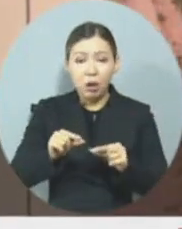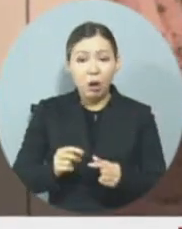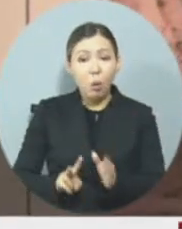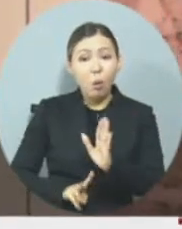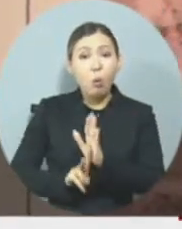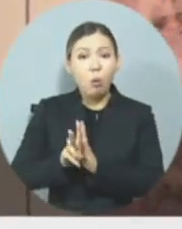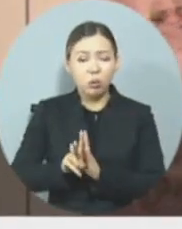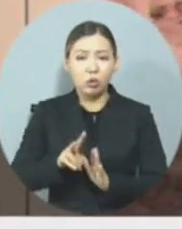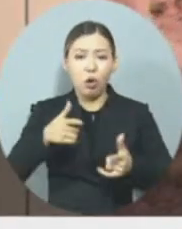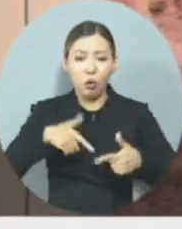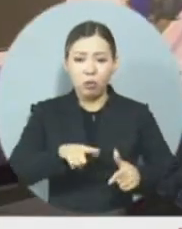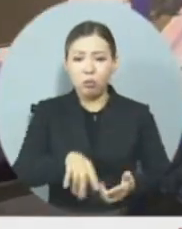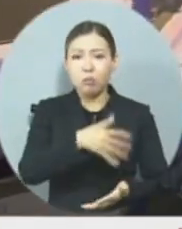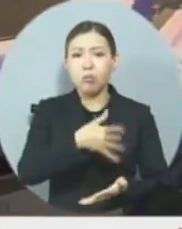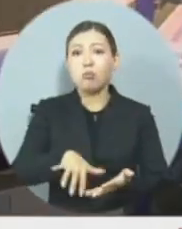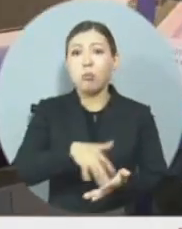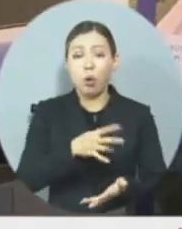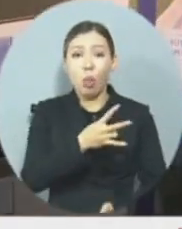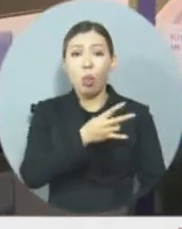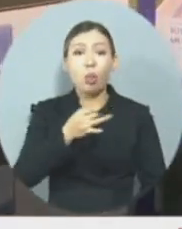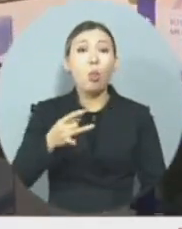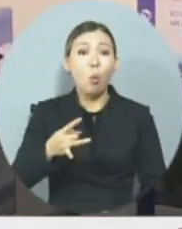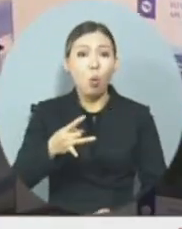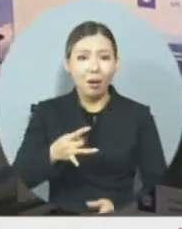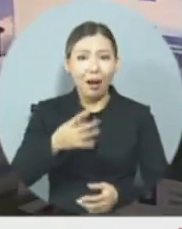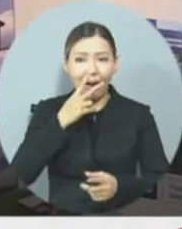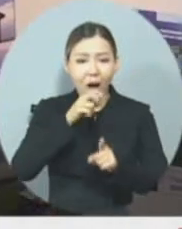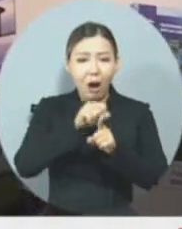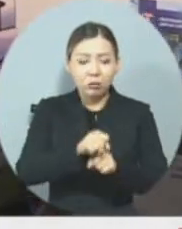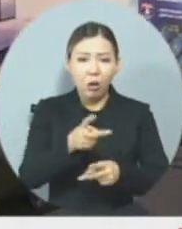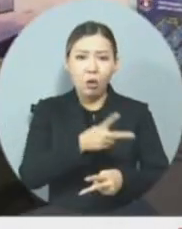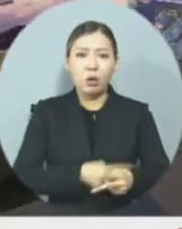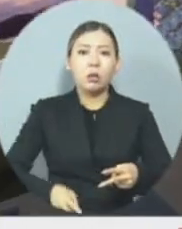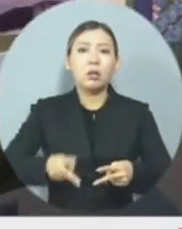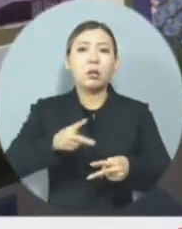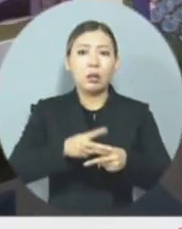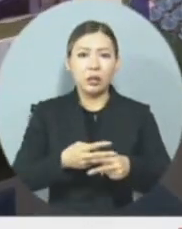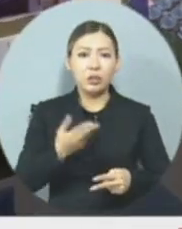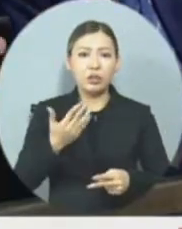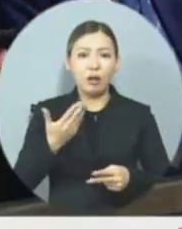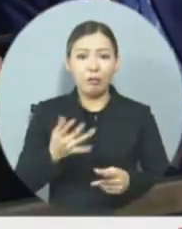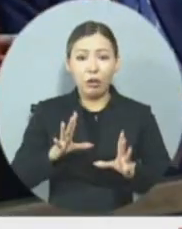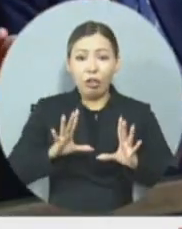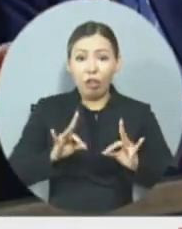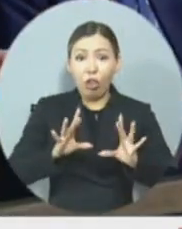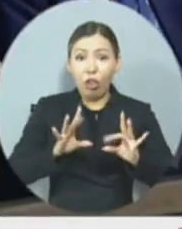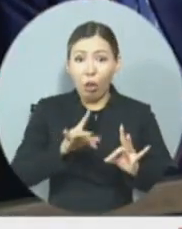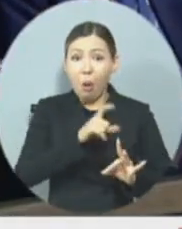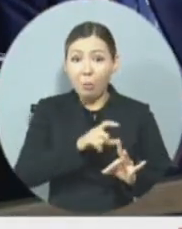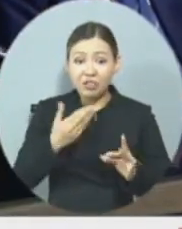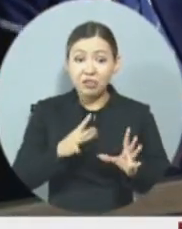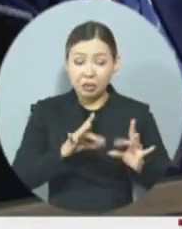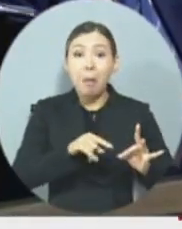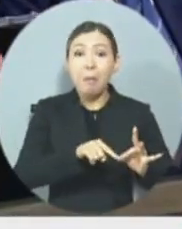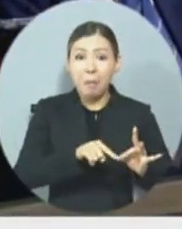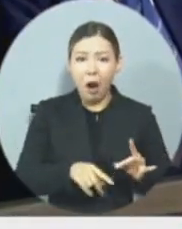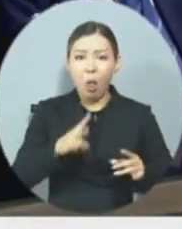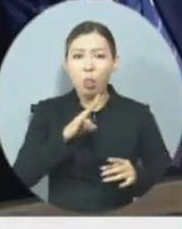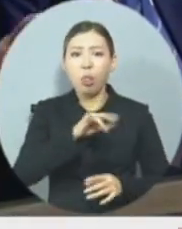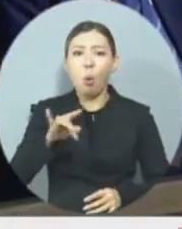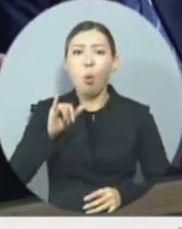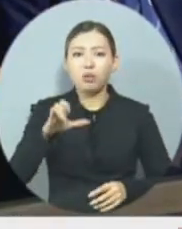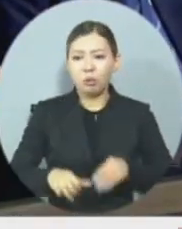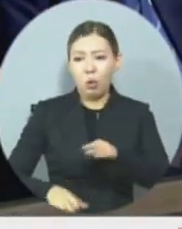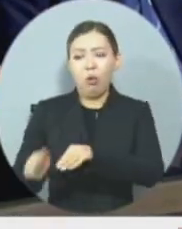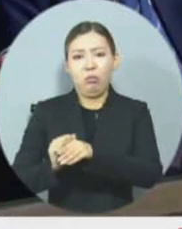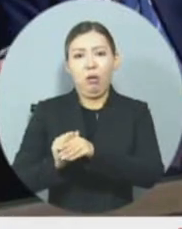нуур бохирджээ. Улмаар нуурын даац 2 дахин хэтэрсэн байна. Дээрээс нь шаврт орсон иргэд шууд нуурын ус руу орсноор бохирдох шалтгаан